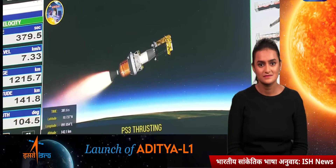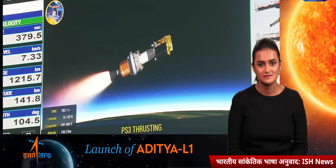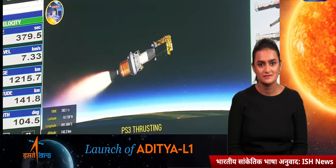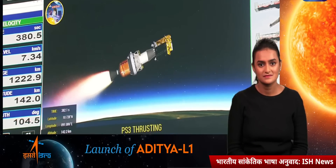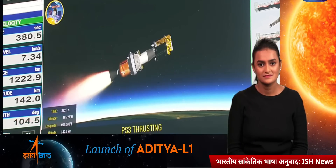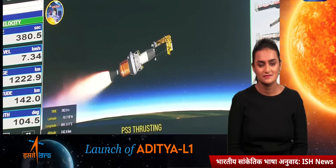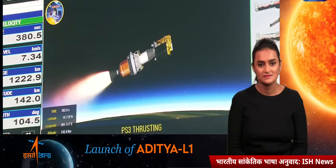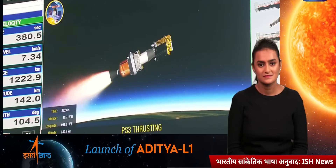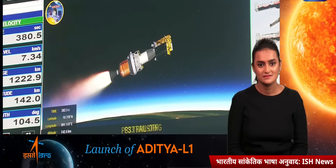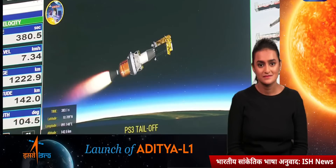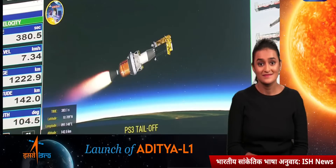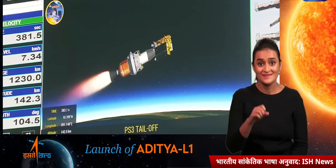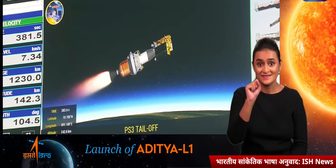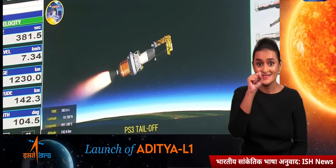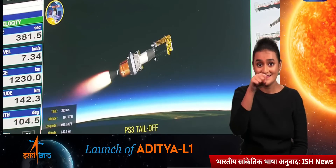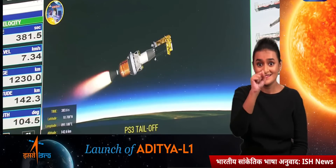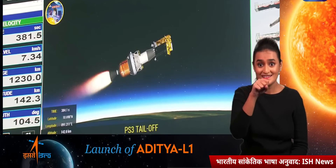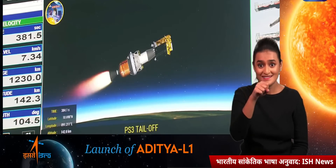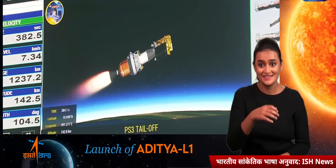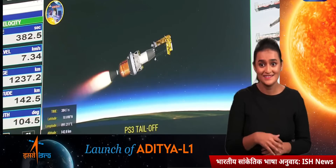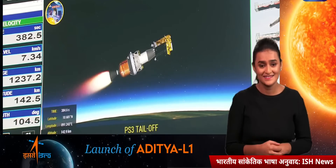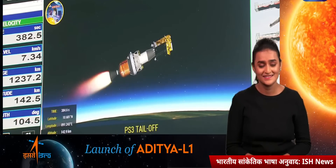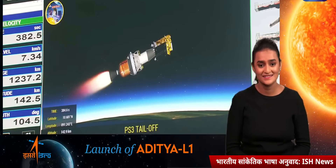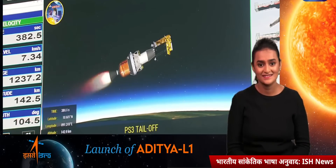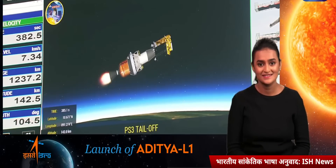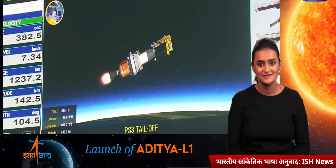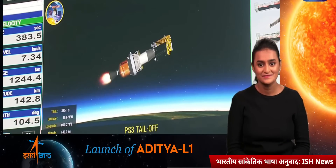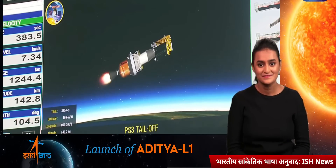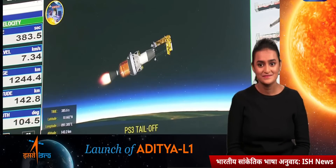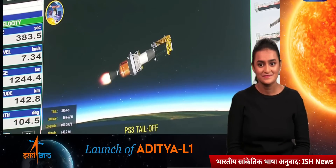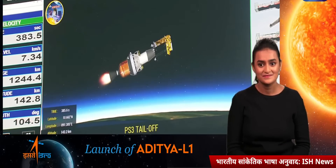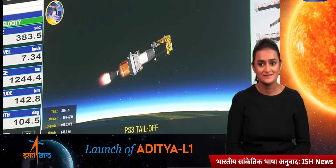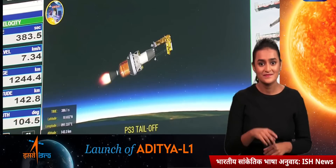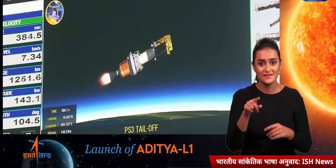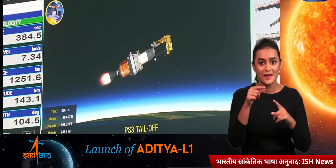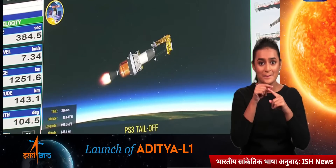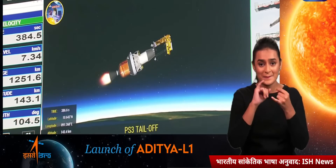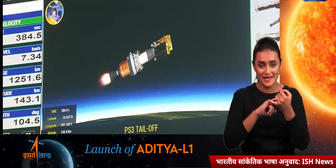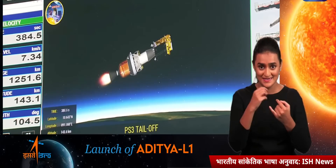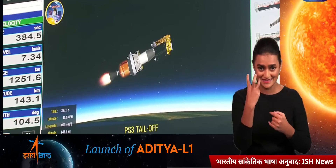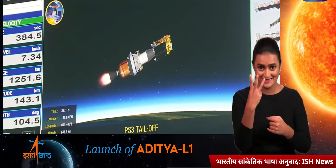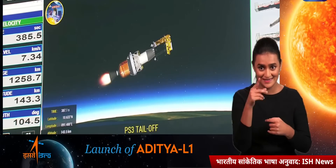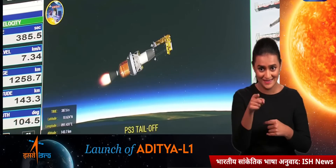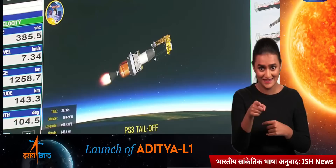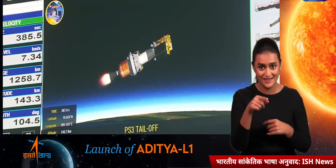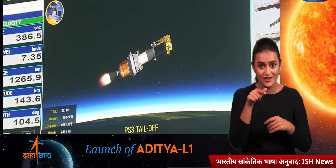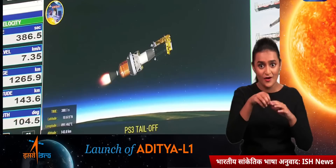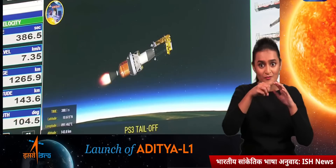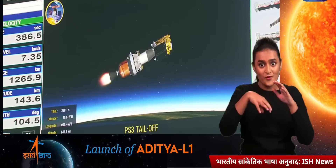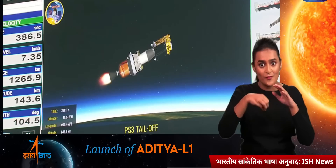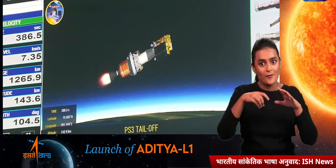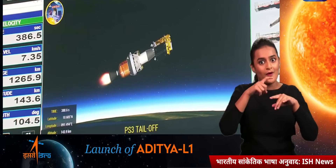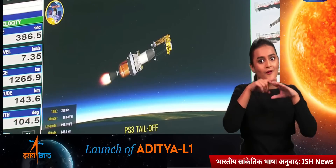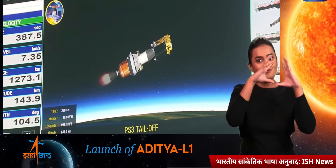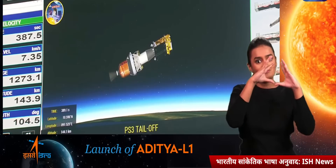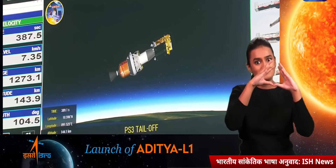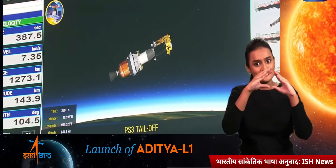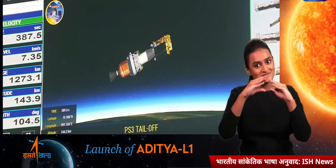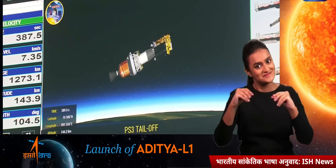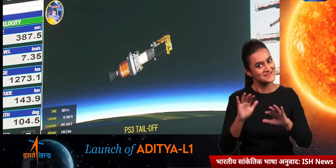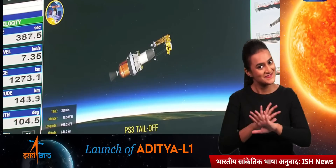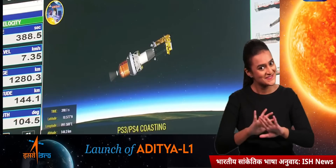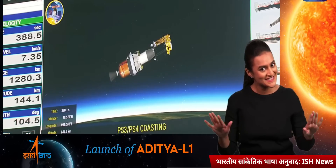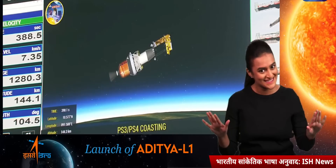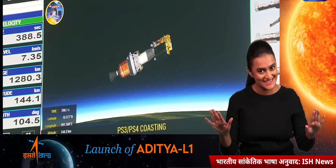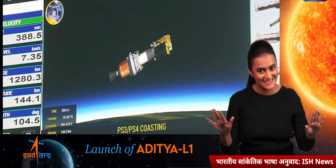जी हाँ, अभी कुछ ही क्षणों में PS3 का प्रज्वलन काल समाप्त हो चुका है और